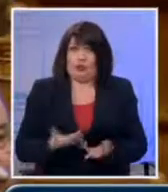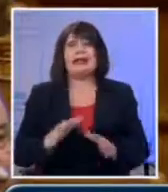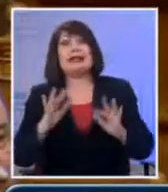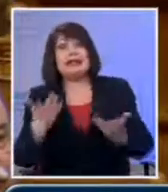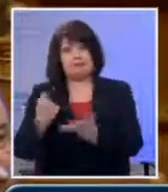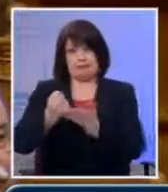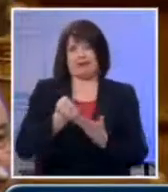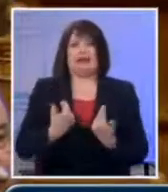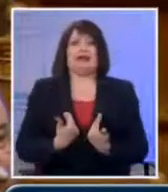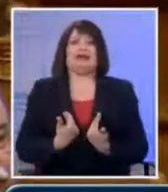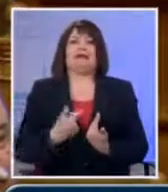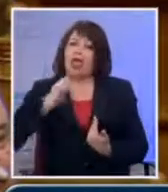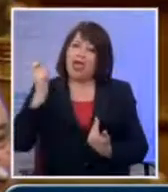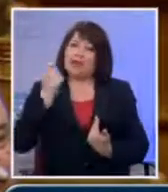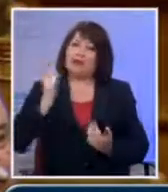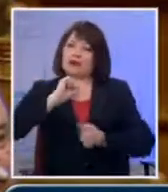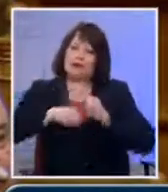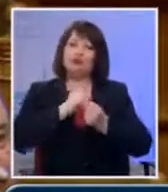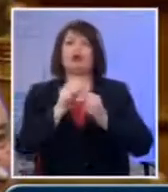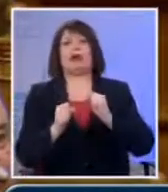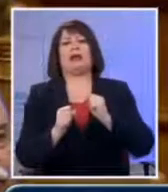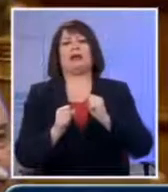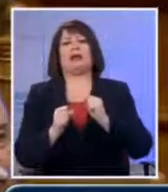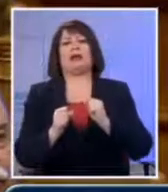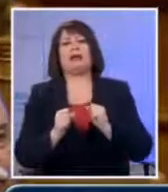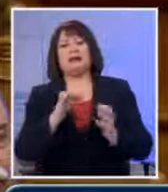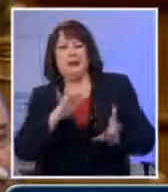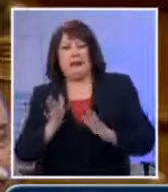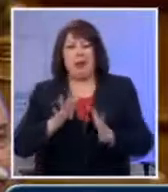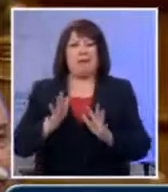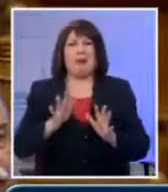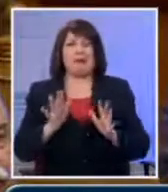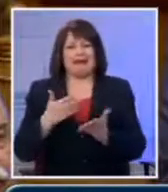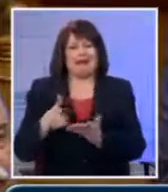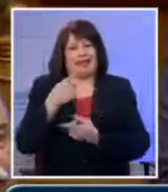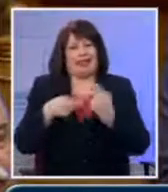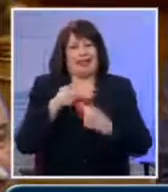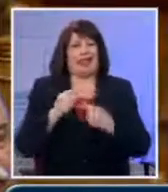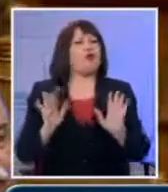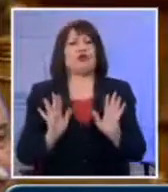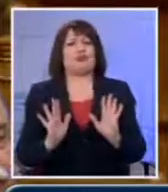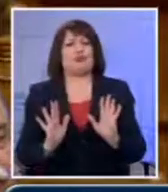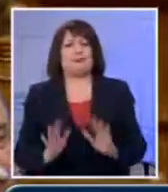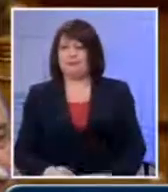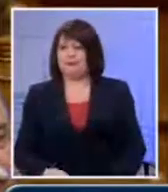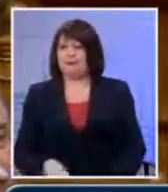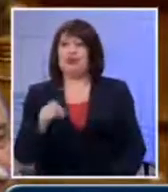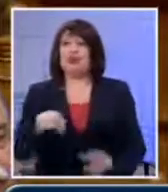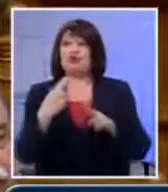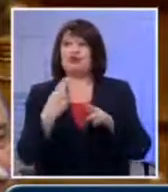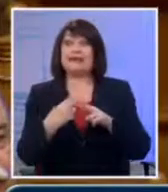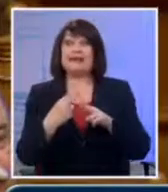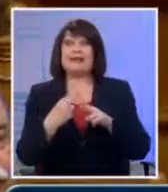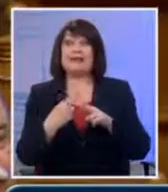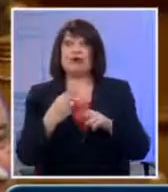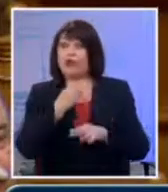στηρίζετε την εθνική προσπάθεια, δίχως μισόλογα, δίχως υπεκφυγές? Αυτό είναι το κρίσιμο επίδικο